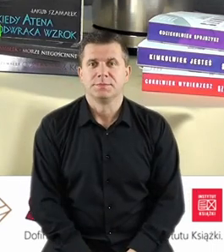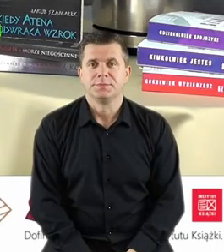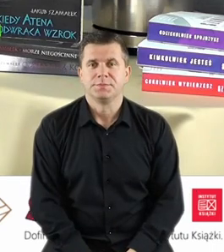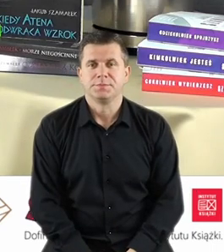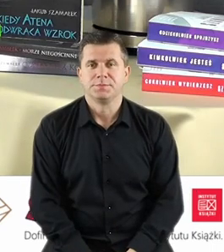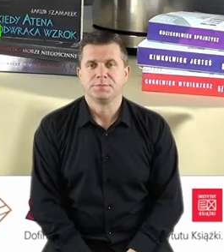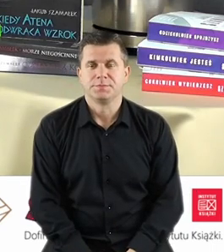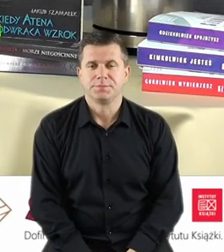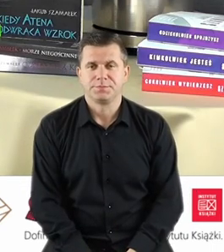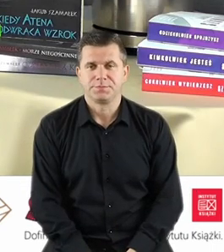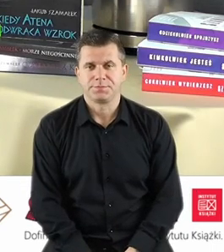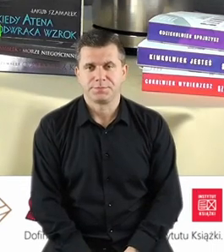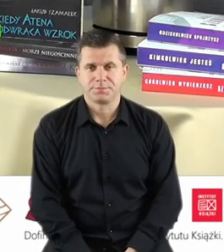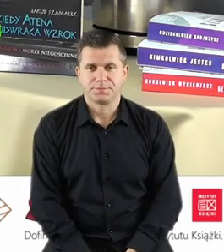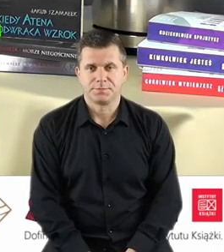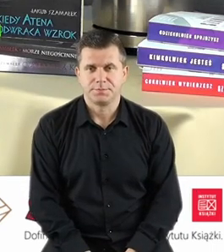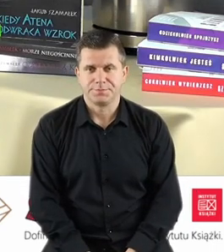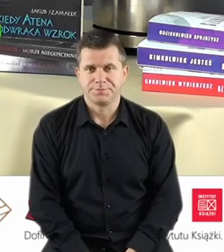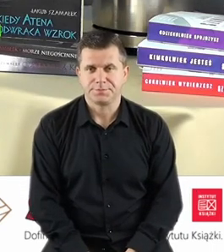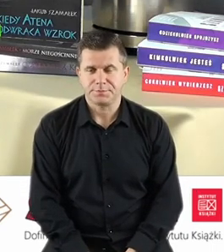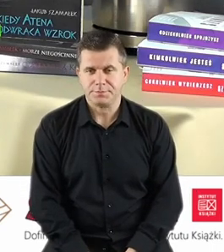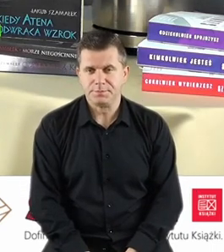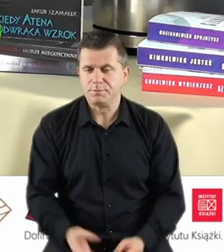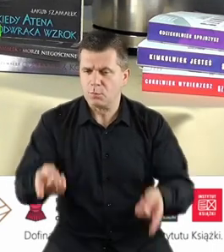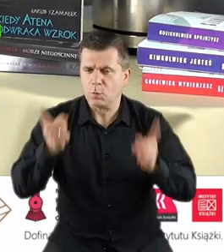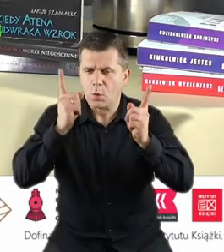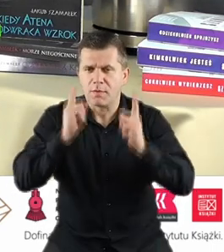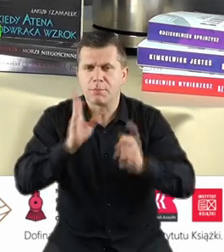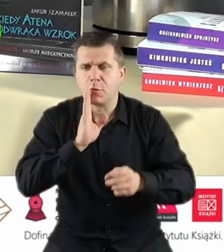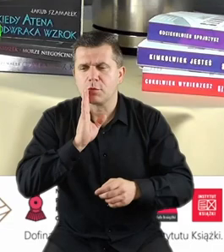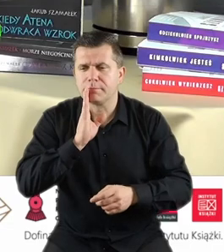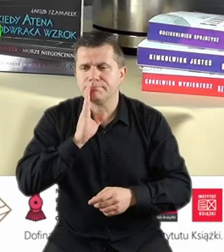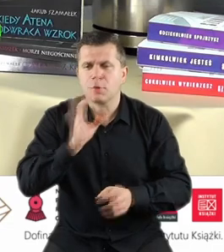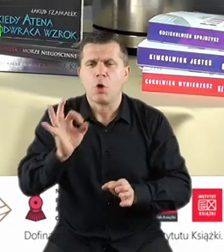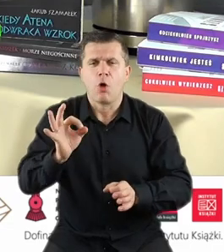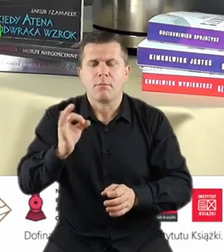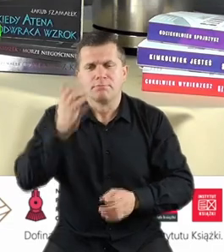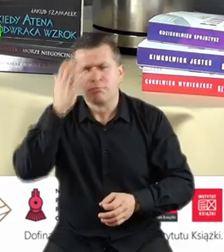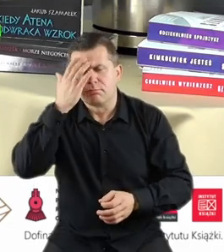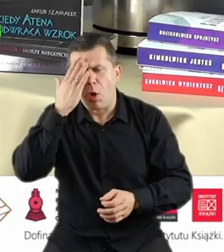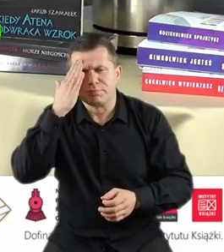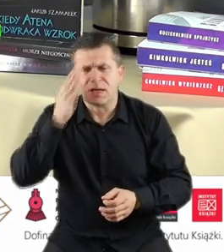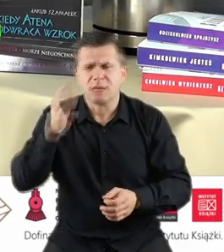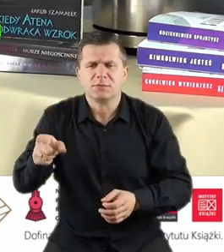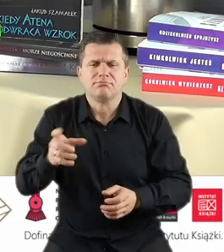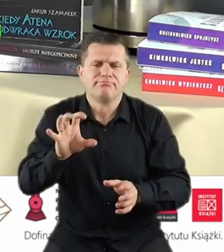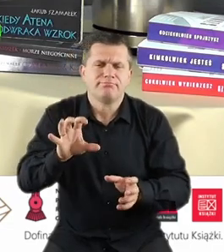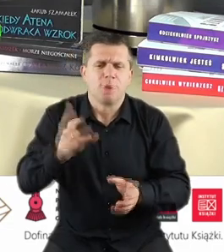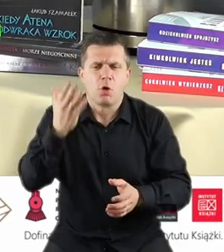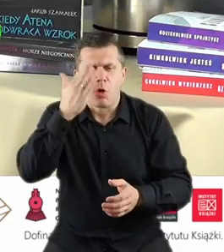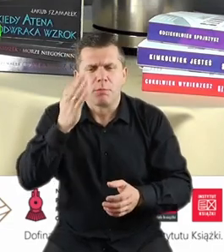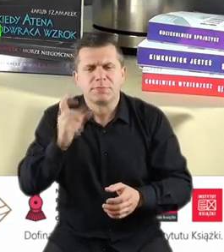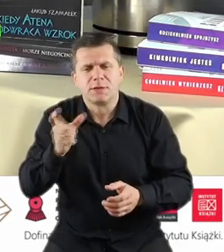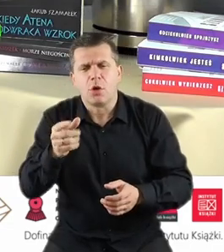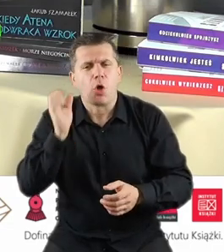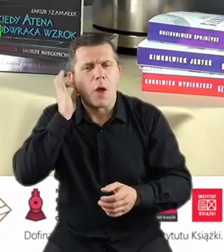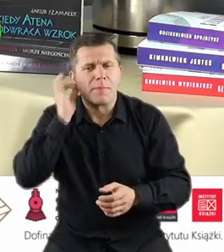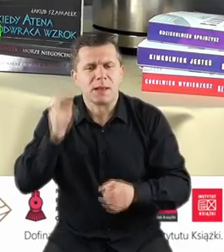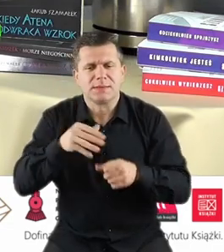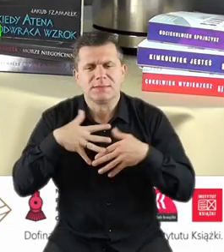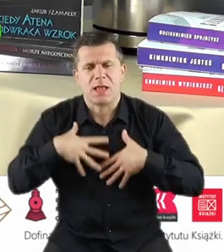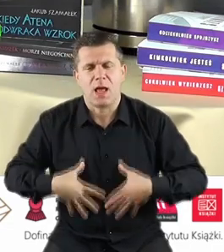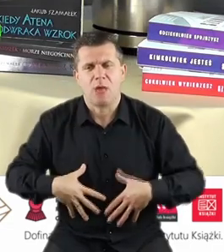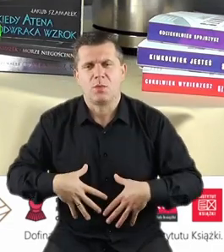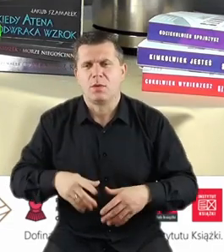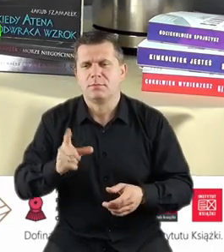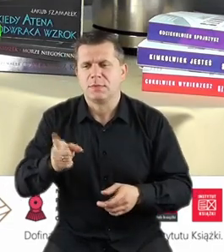żeby nie wpadać w sidła obsesji kobiecym ciałem, bo ja często jak czytam książkę, którą pisze facet, ale bohaterką jest kobieta, to